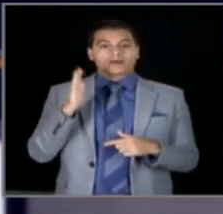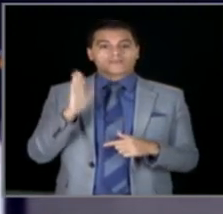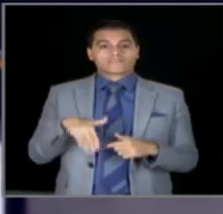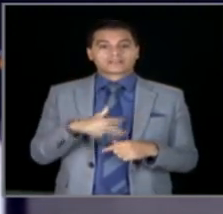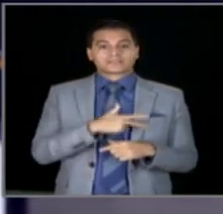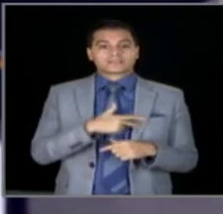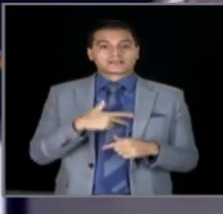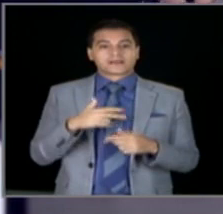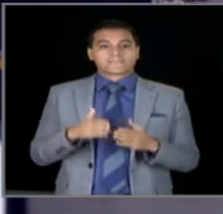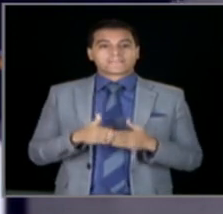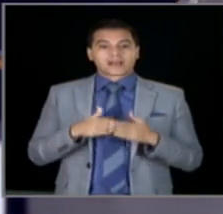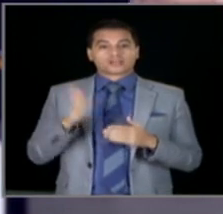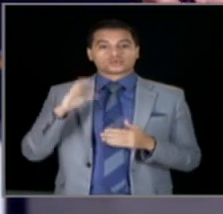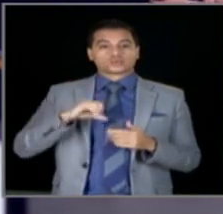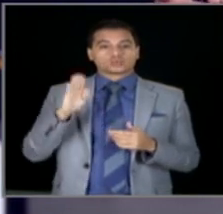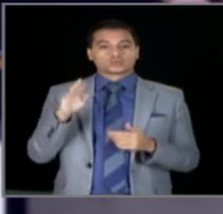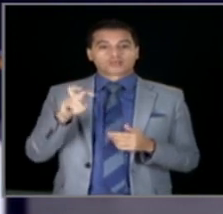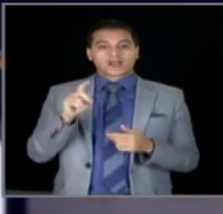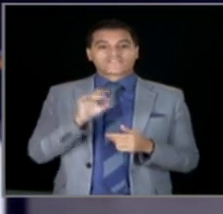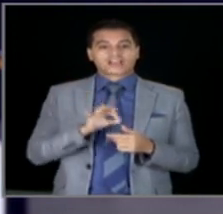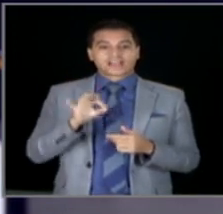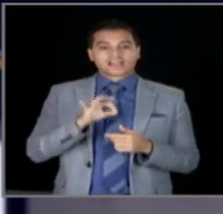ميناء سوسة؟ أنتوا الاثنين قلتوا المغرب. تونس.